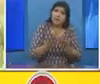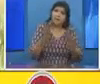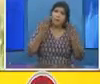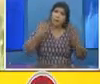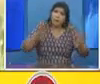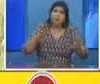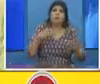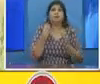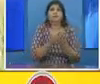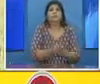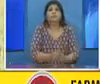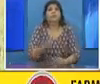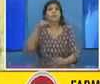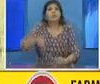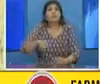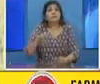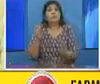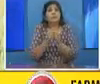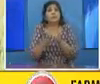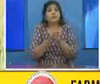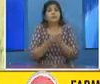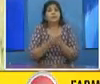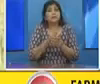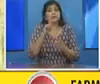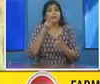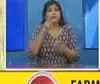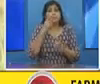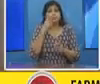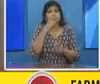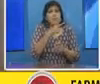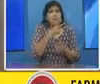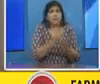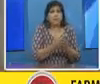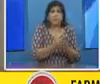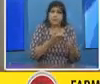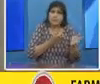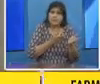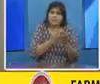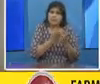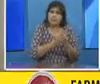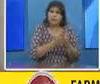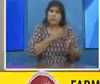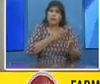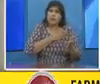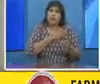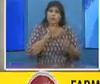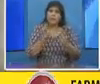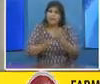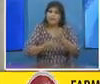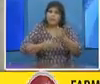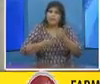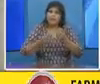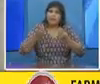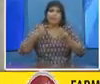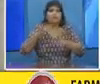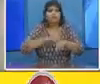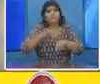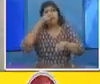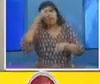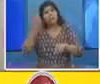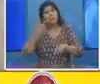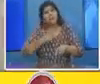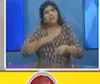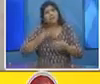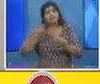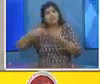दिया गया। इससे जहां एक तरफ किसानों को अपनी फसल कहीं पर भी